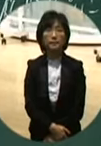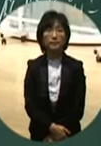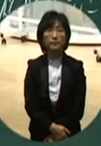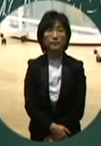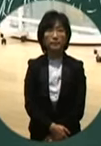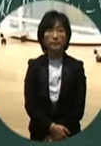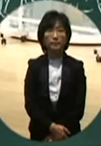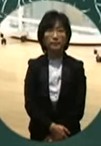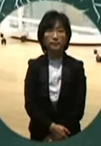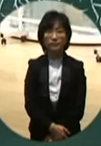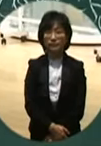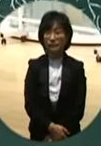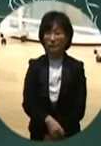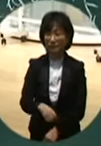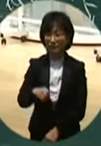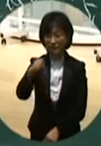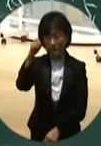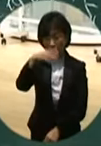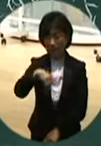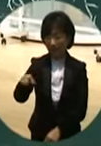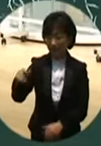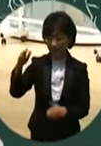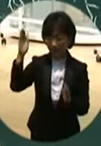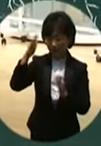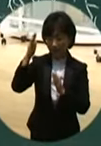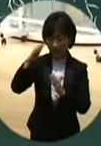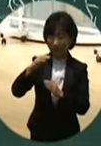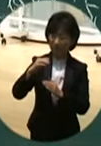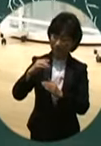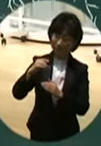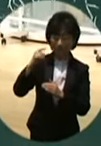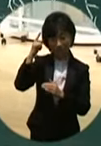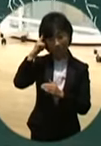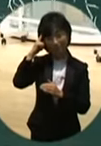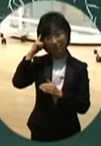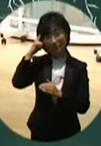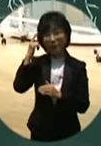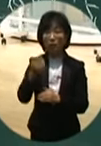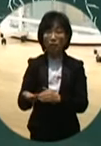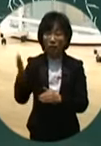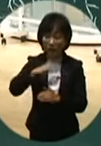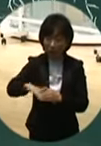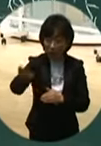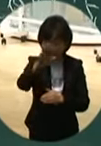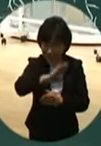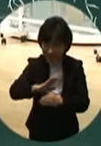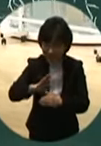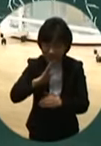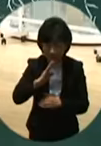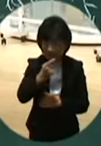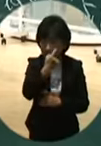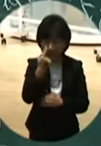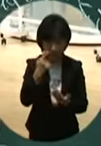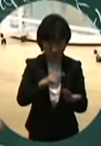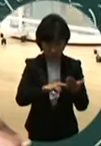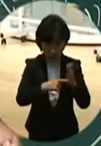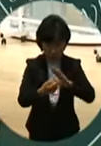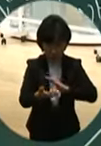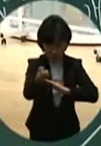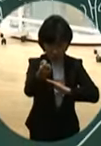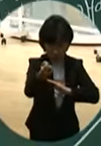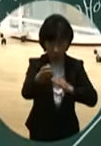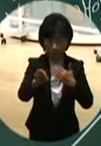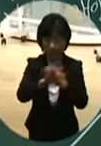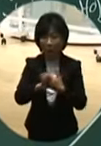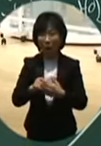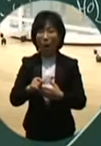배우는 학생이다 이렇게 생각합니다. They just think, oh, they're students who are just learning. 그러나 여러분이 진짜 증거 보이면요, 많은 중직자들 하나님의 사람이기 때문에